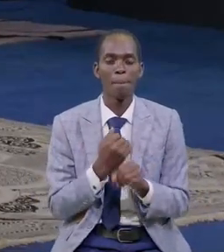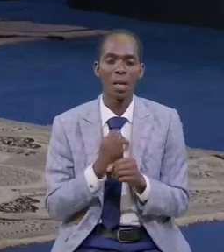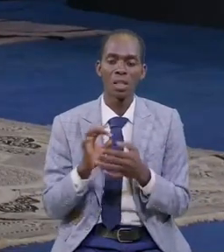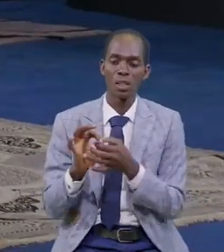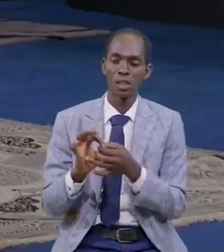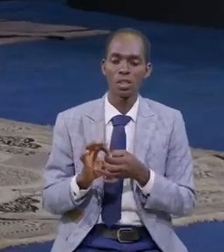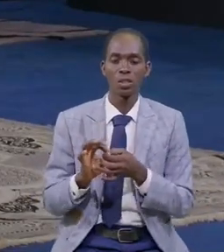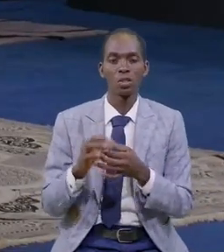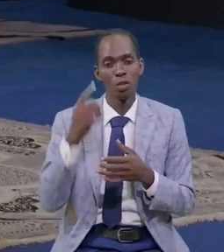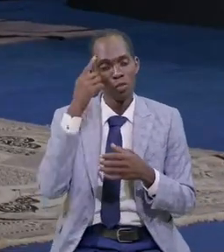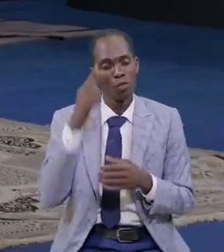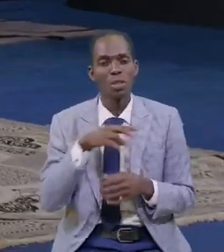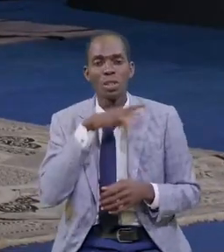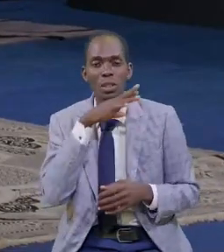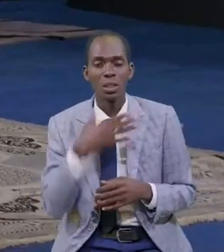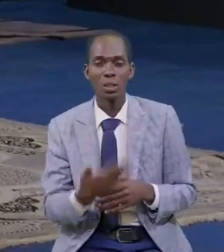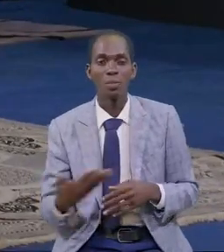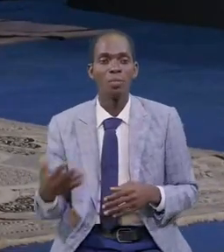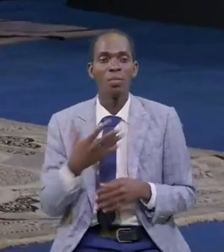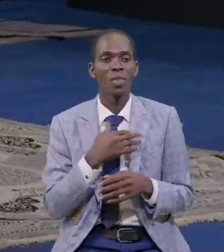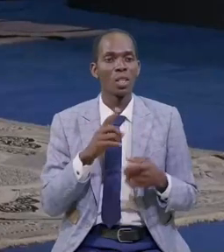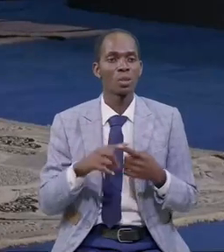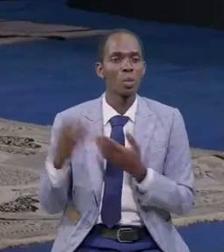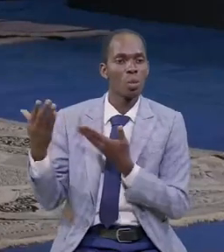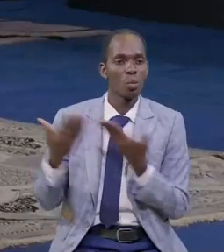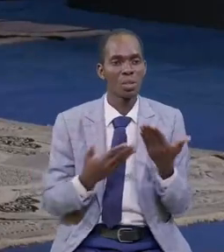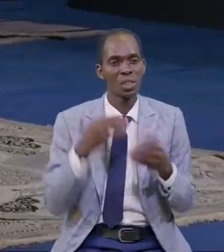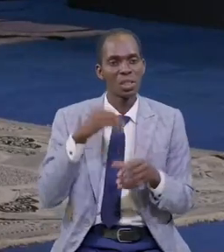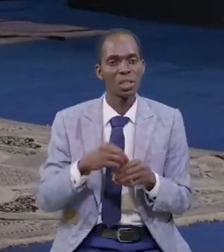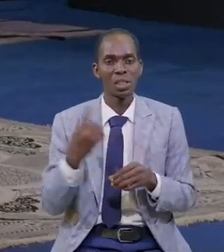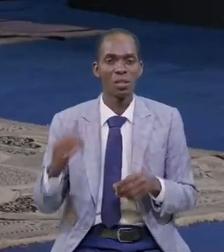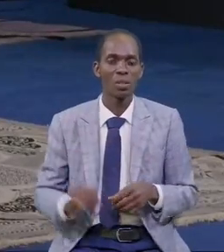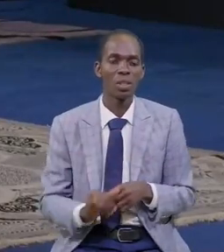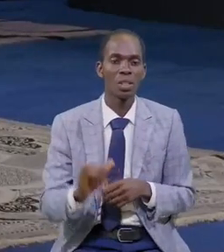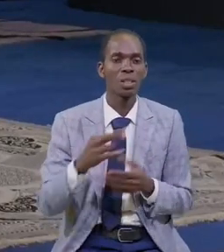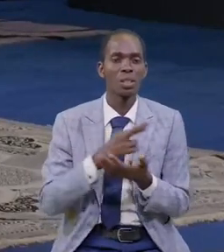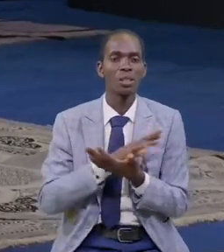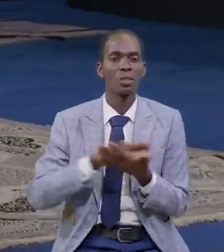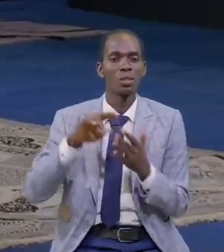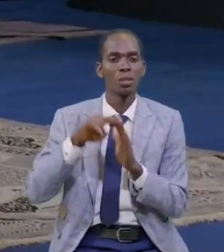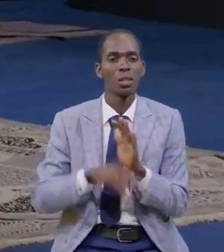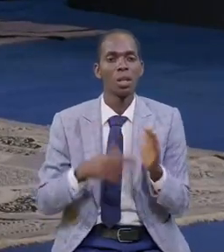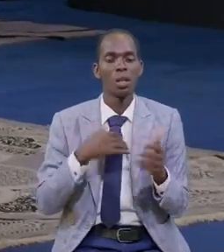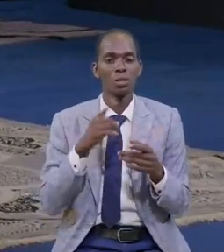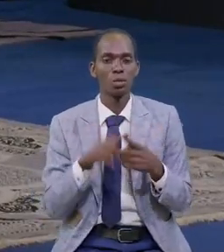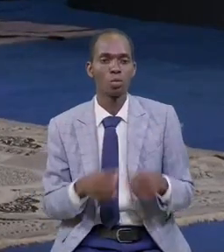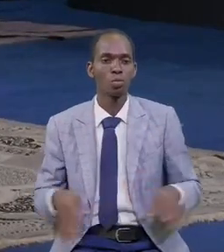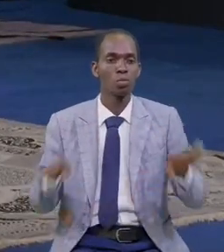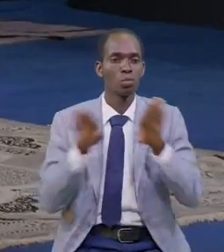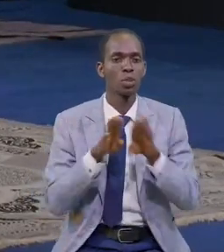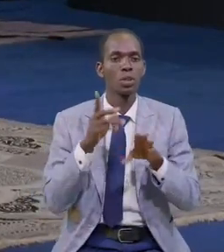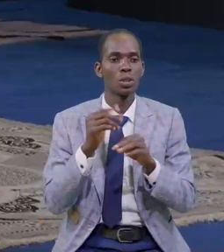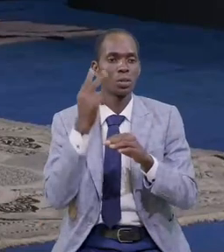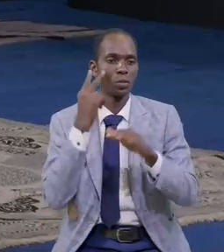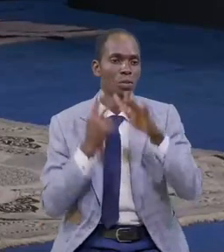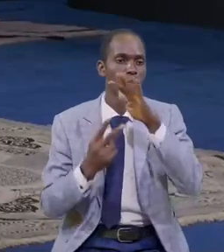et amener la justice éternelle pour sceller la vision et